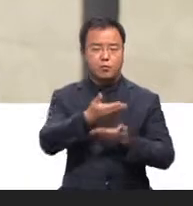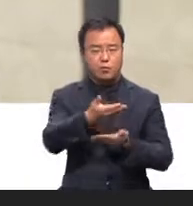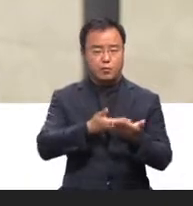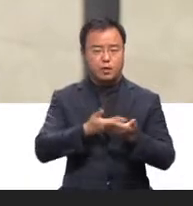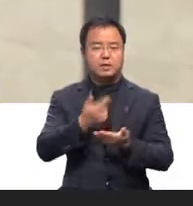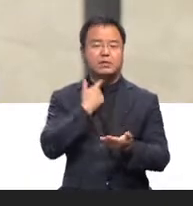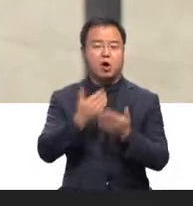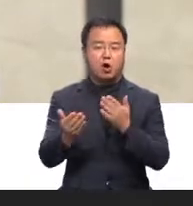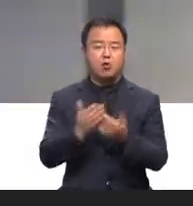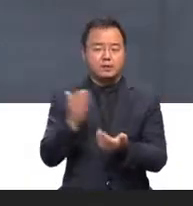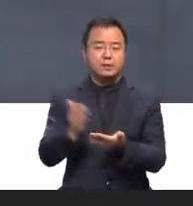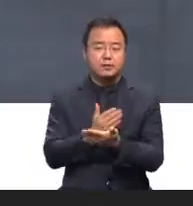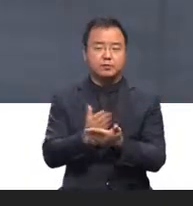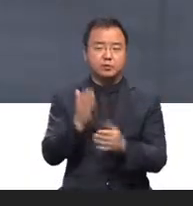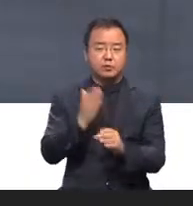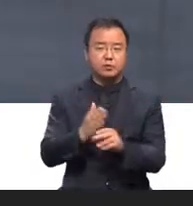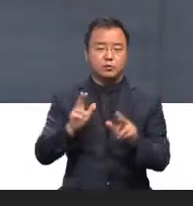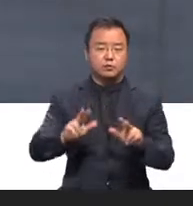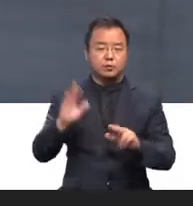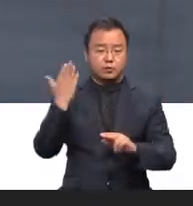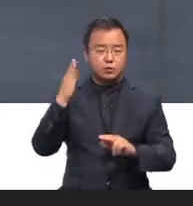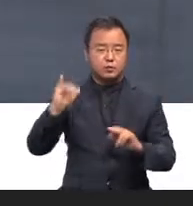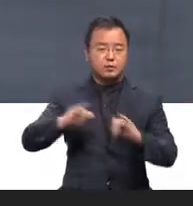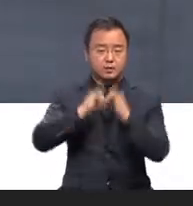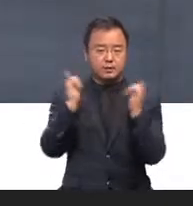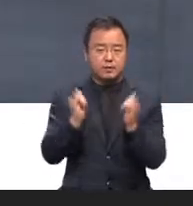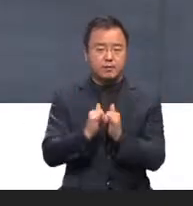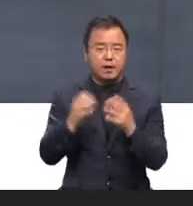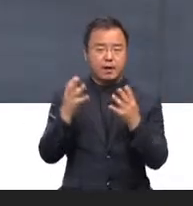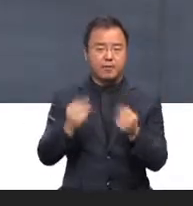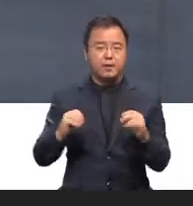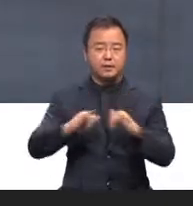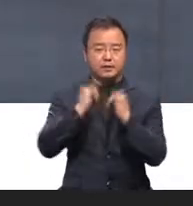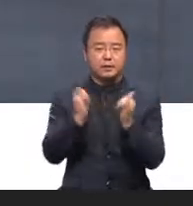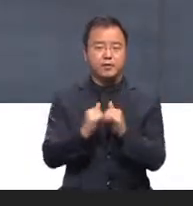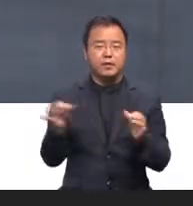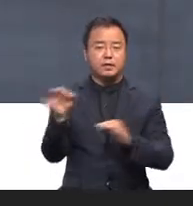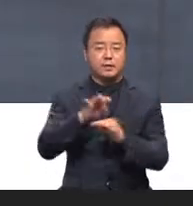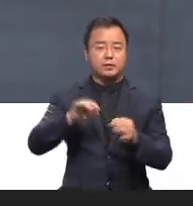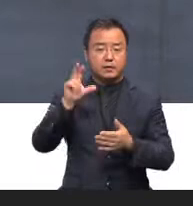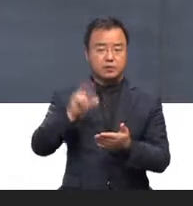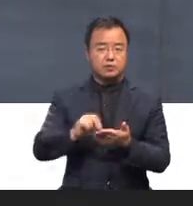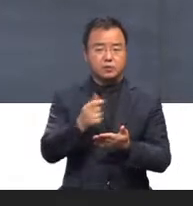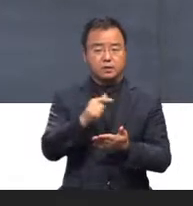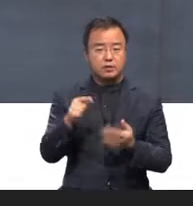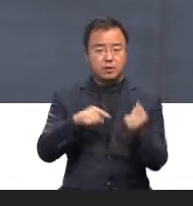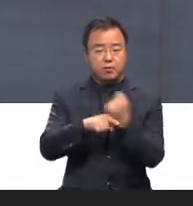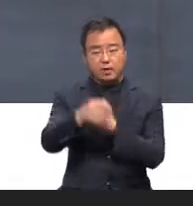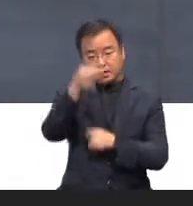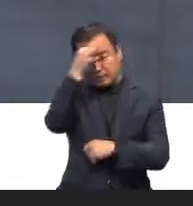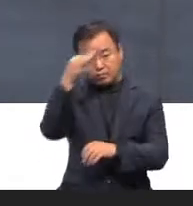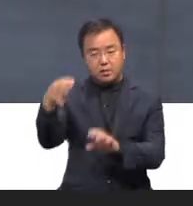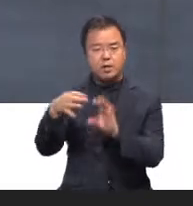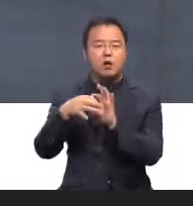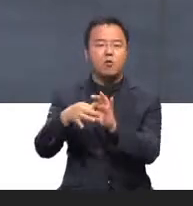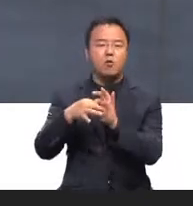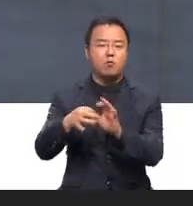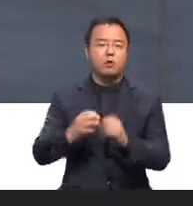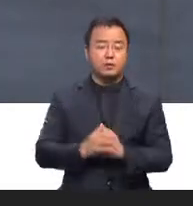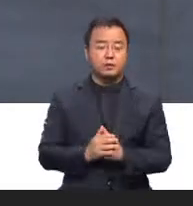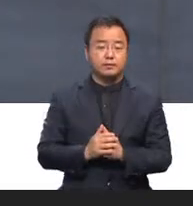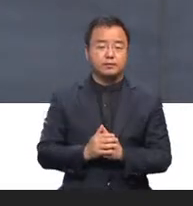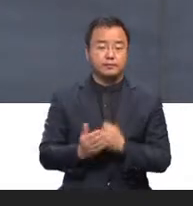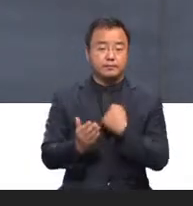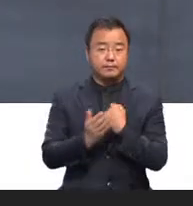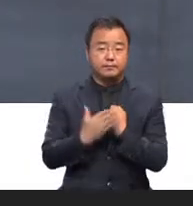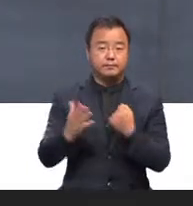저희 경험을. 현대 사회에 많은 사회 경제적 문제들이 사실은 과학 기술과 다 관련이 있거든요.